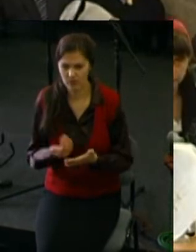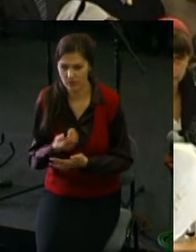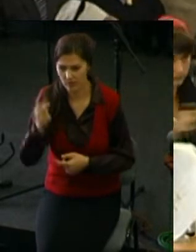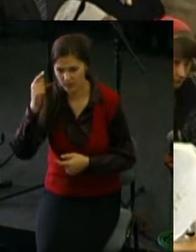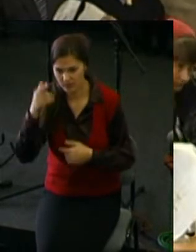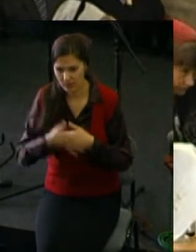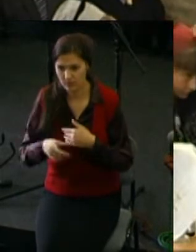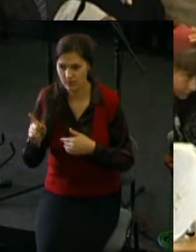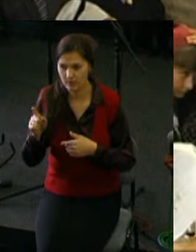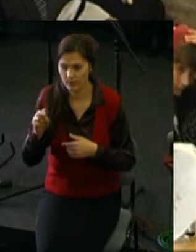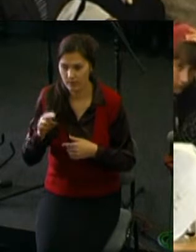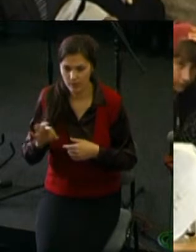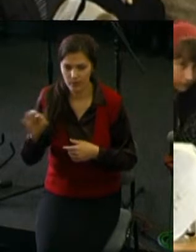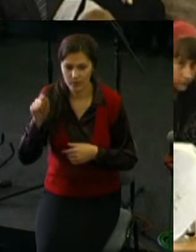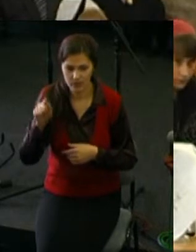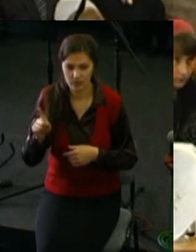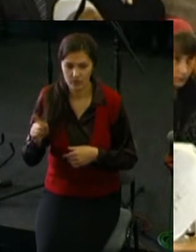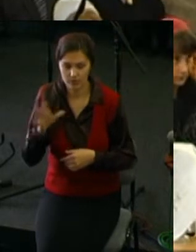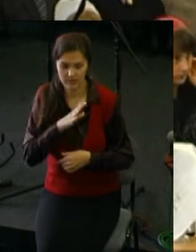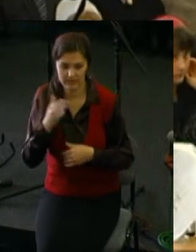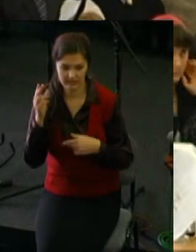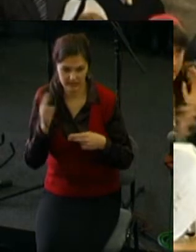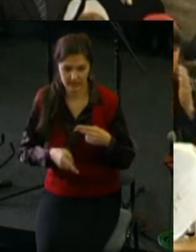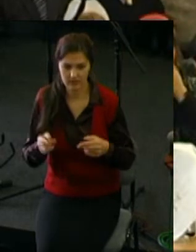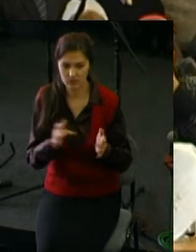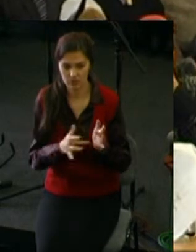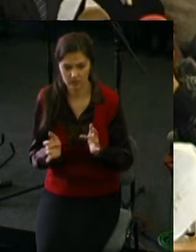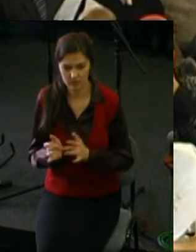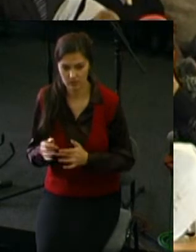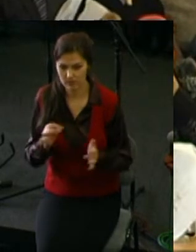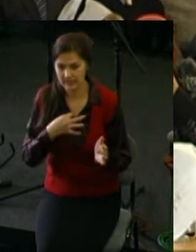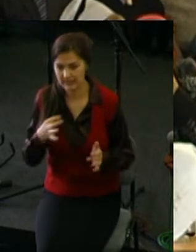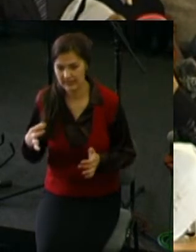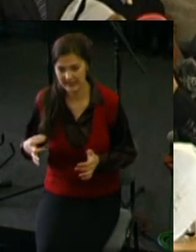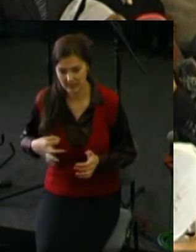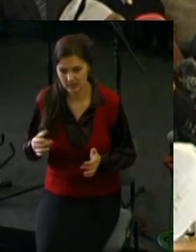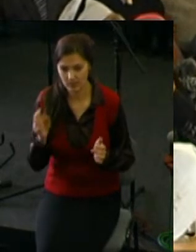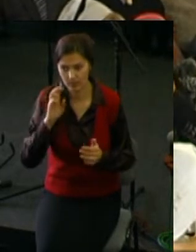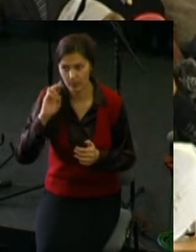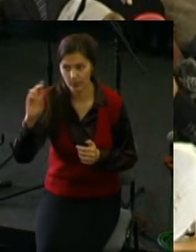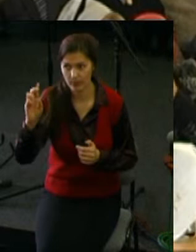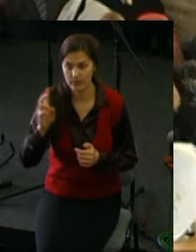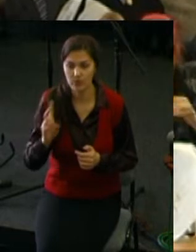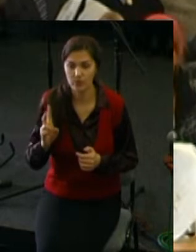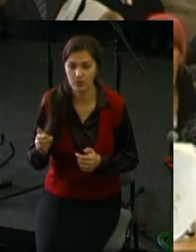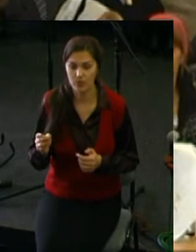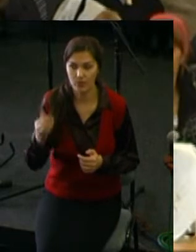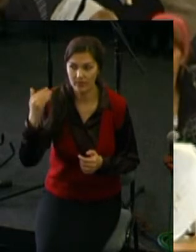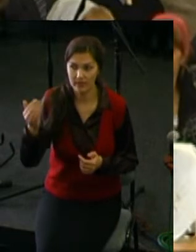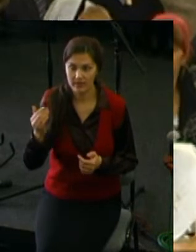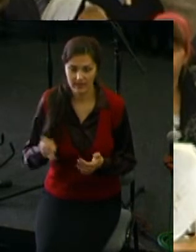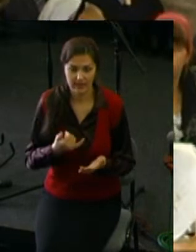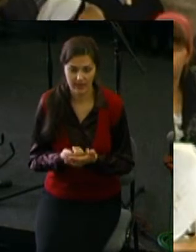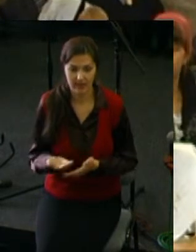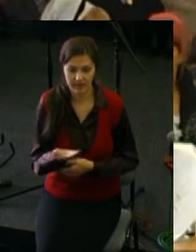розуміти про те що було звершено для нас Ісусом Христом сином Божим і хто є для нас